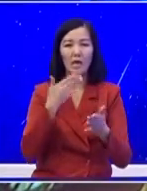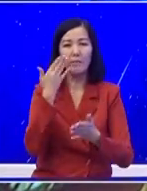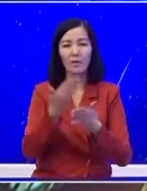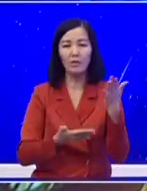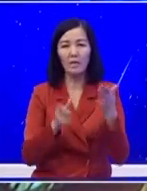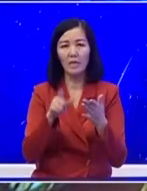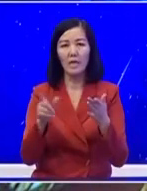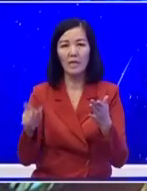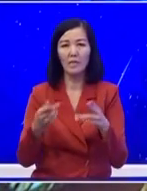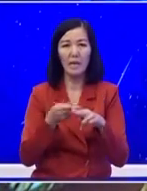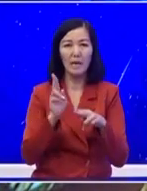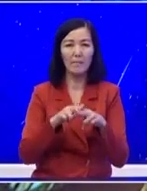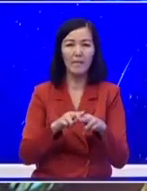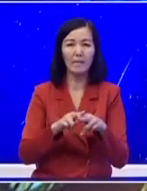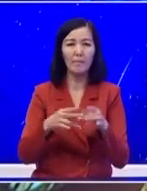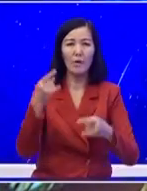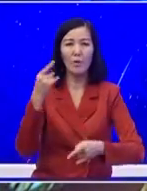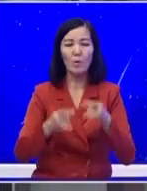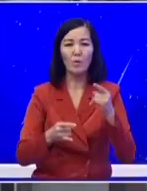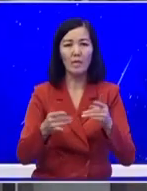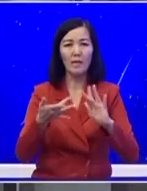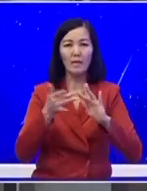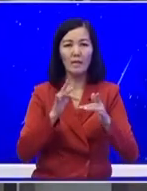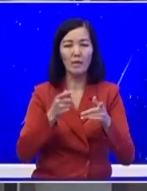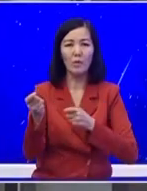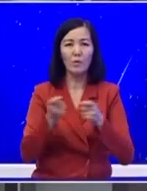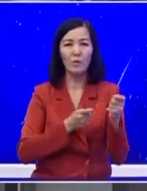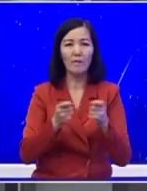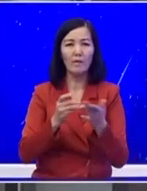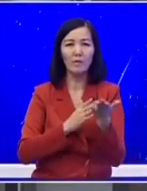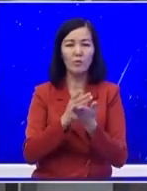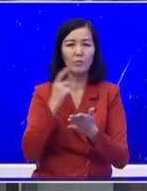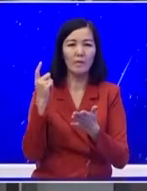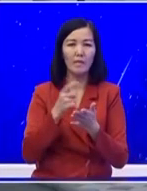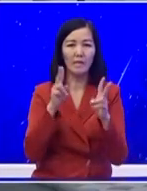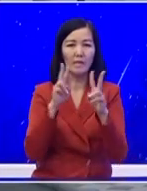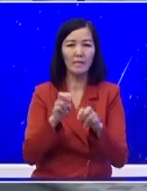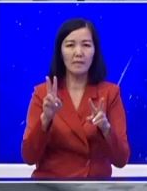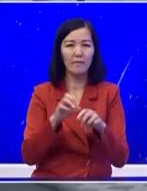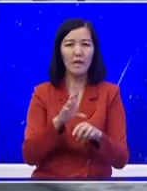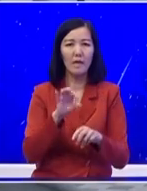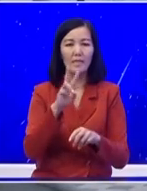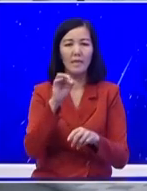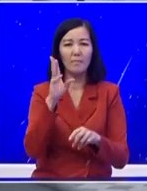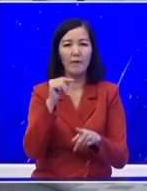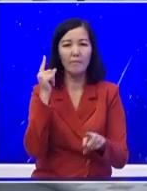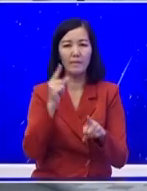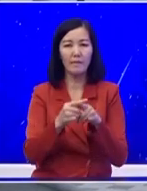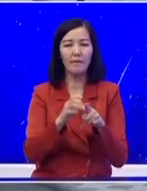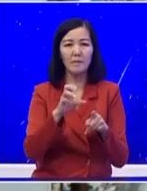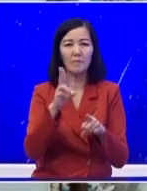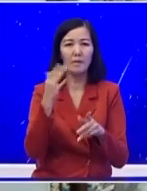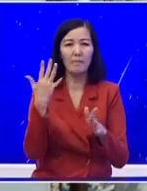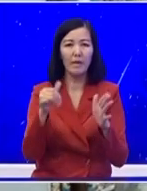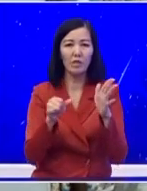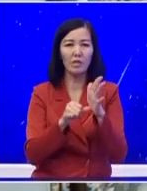граждан. Об этом в ходе онлайн-пресс-конференции сообщил руководитель управления службы экономических расследований Иркиблан Асамбаев. По словам спикера,